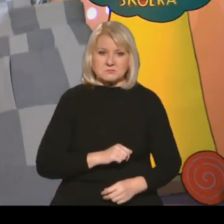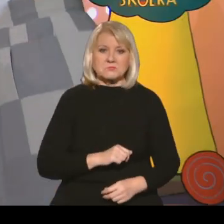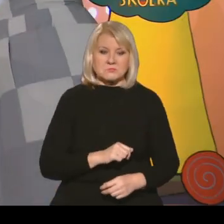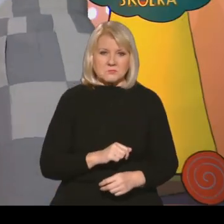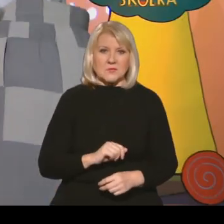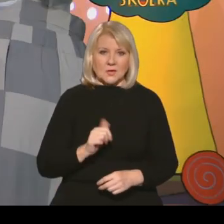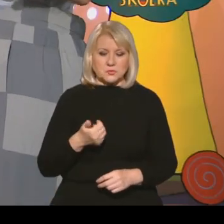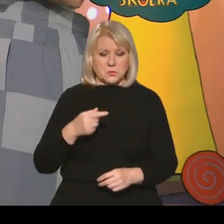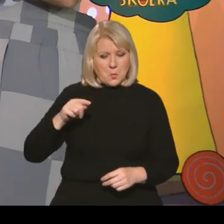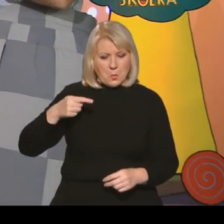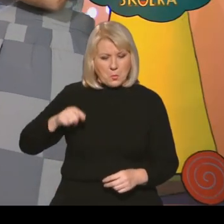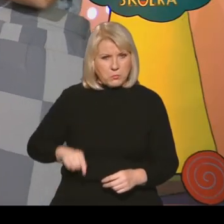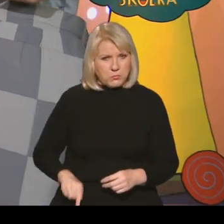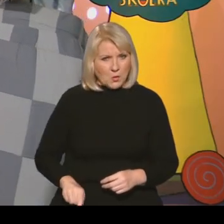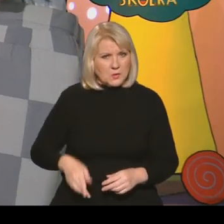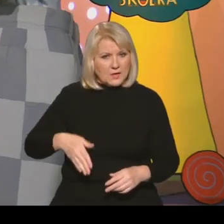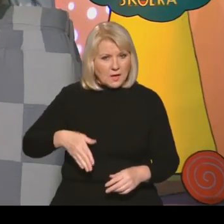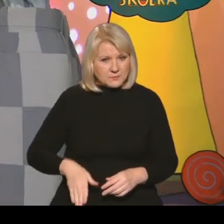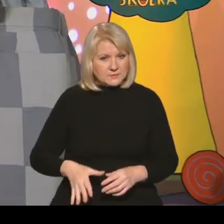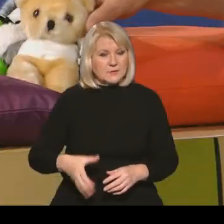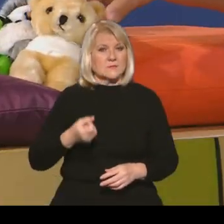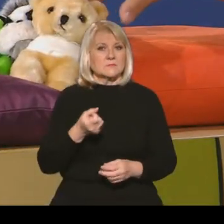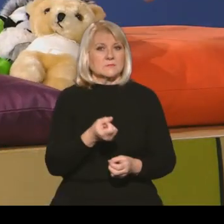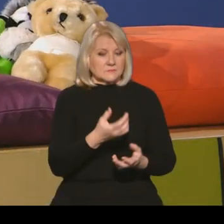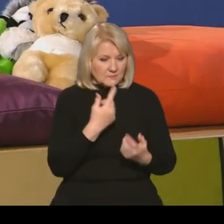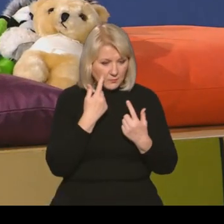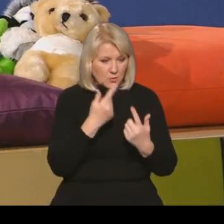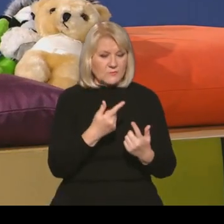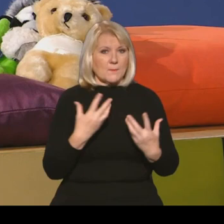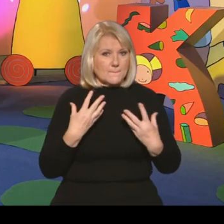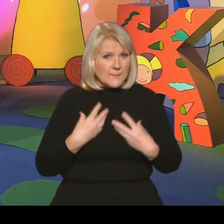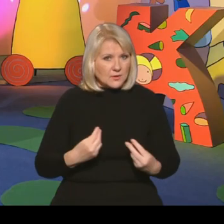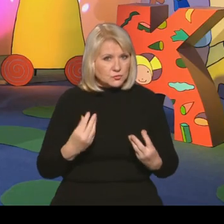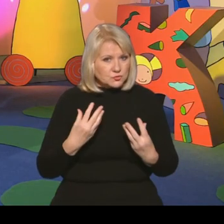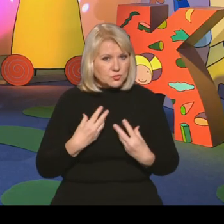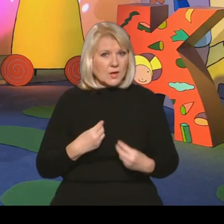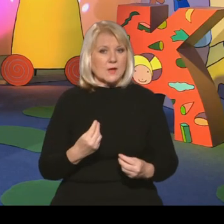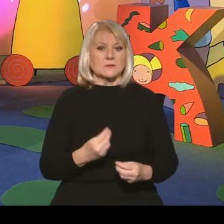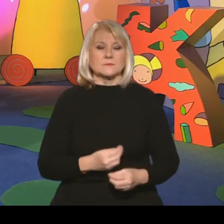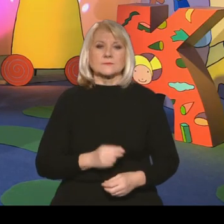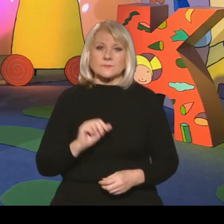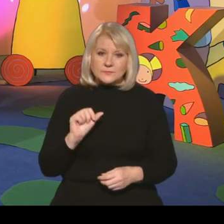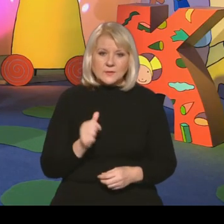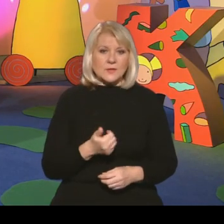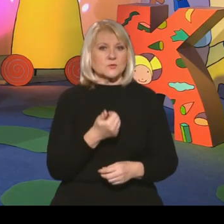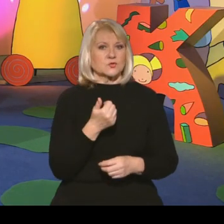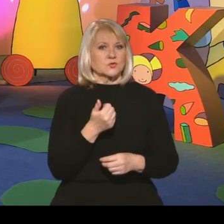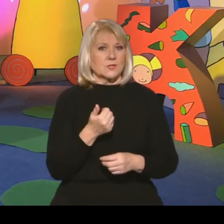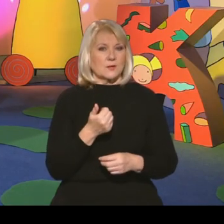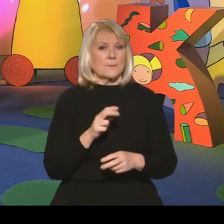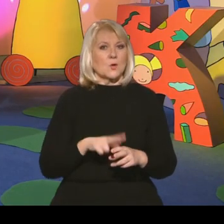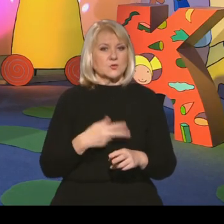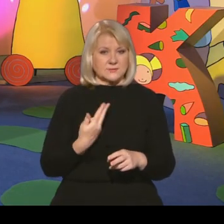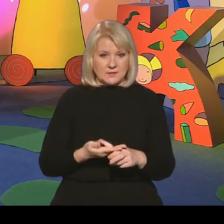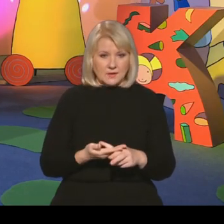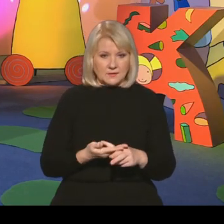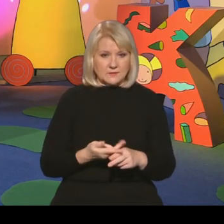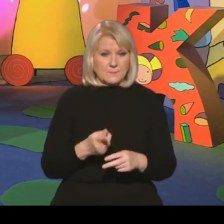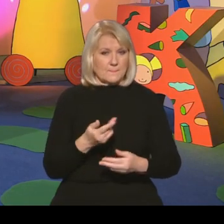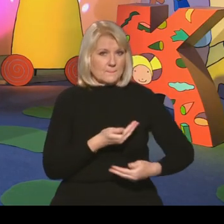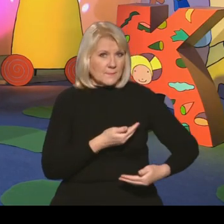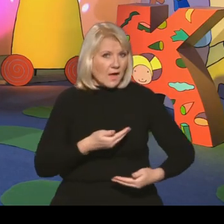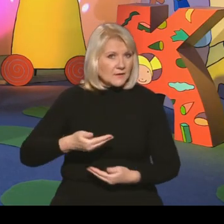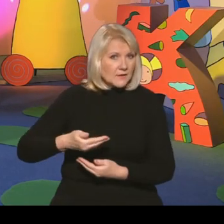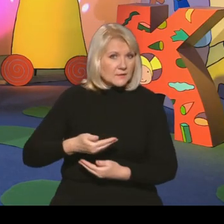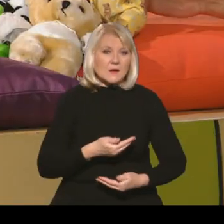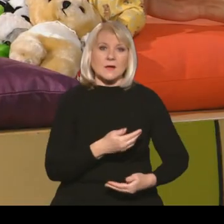je hluboká. Tady mám dalšího plyšáčka. A tady, podívej se, nakonec tuhle